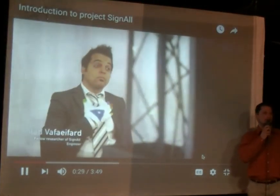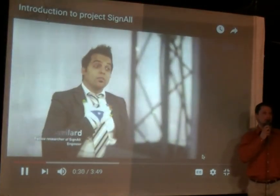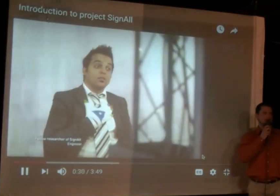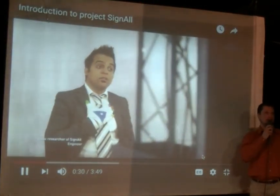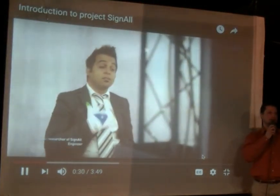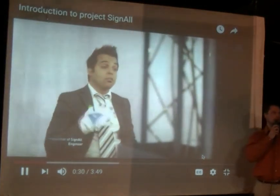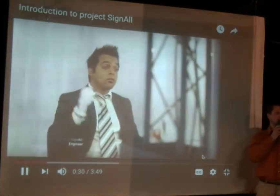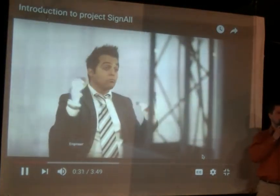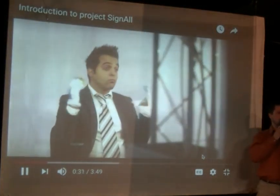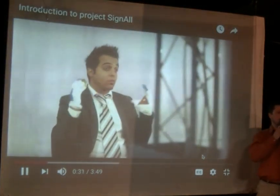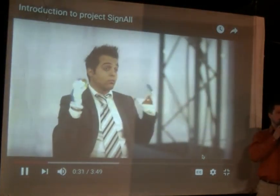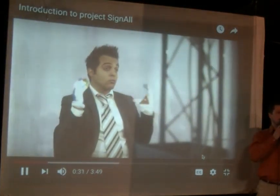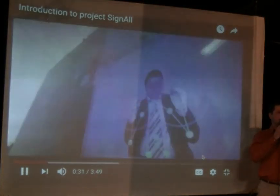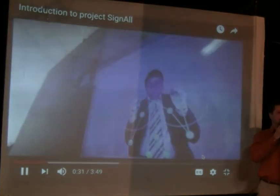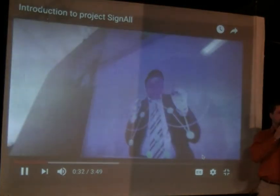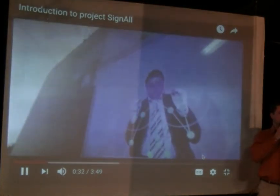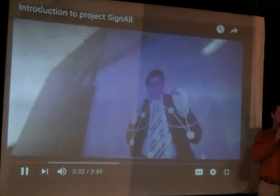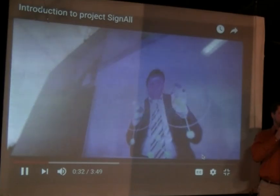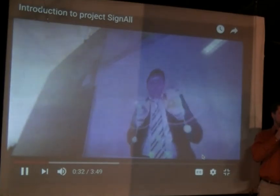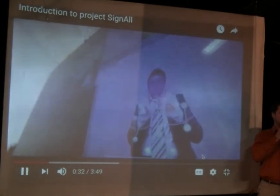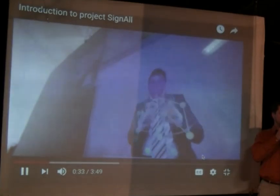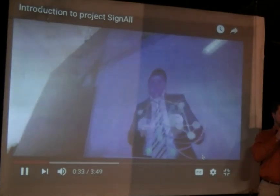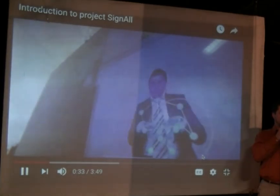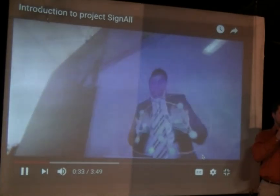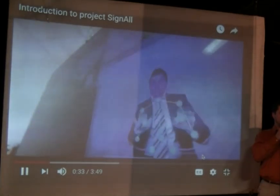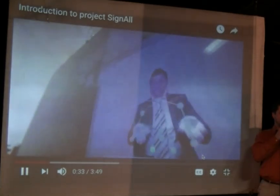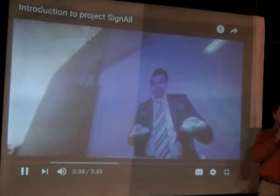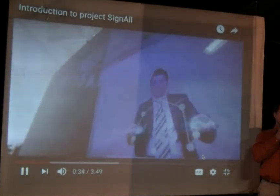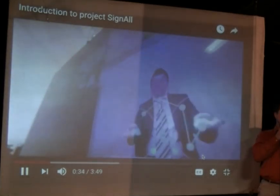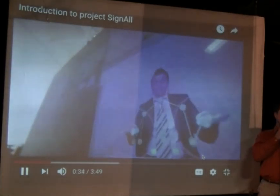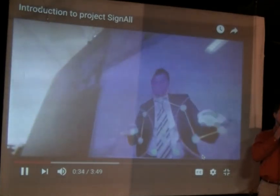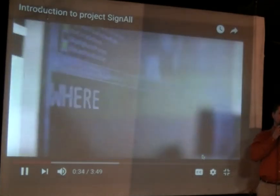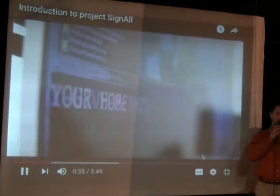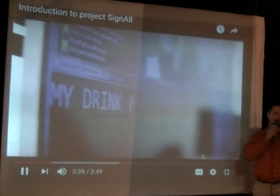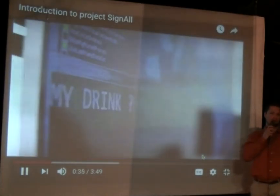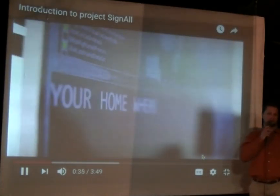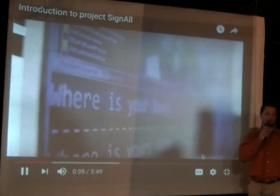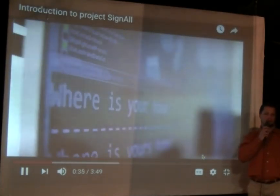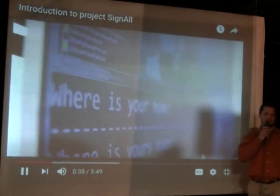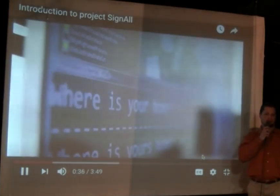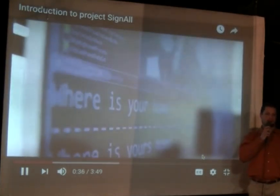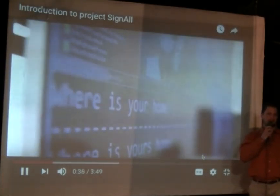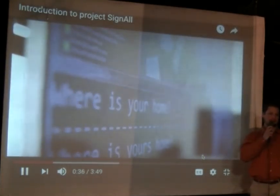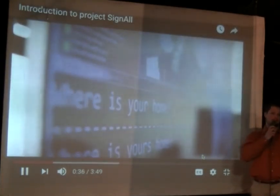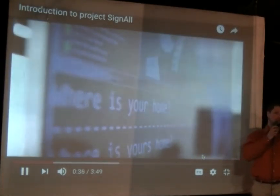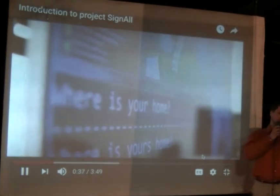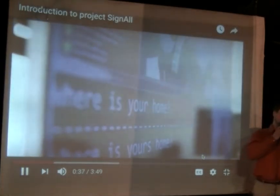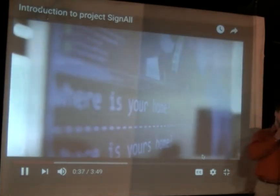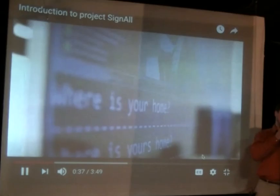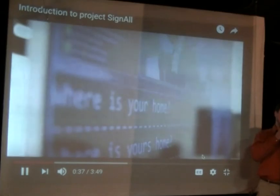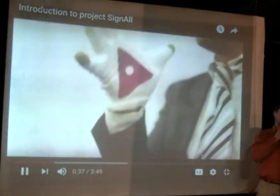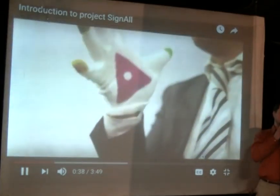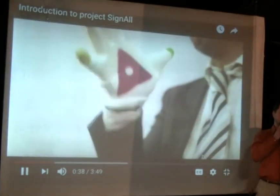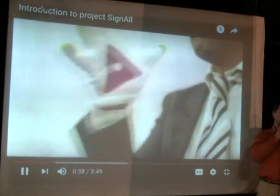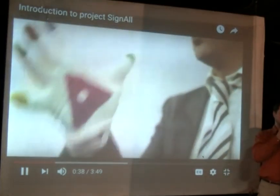ügyfélszolgálatoknak a helyszíne, ahol ez természetes, hogy a lapul van mondjuk egy olyan box, amiben valami normális háttér előtt beülünk.